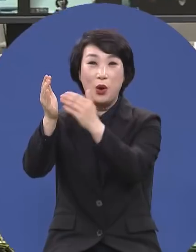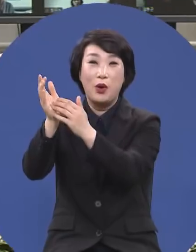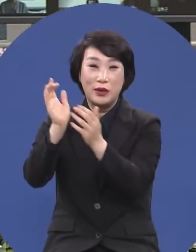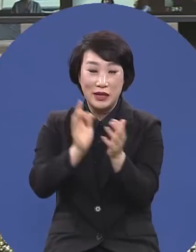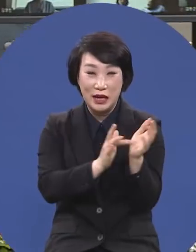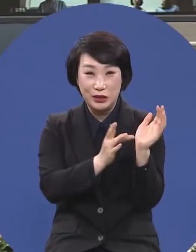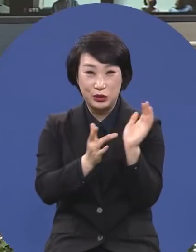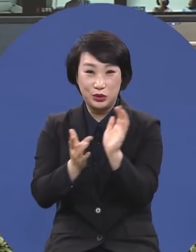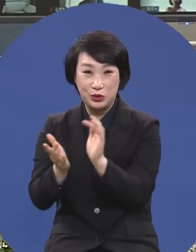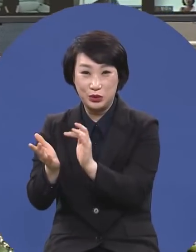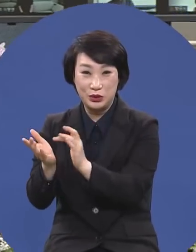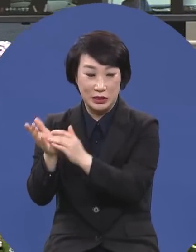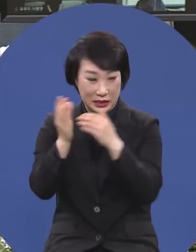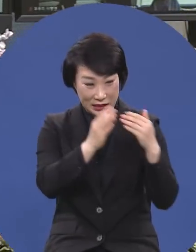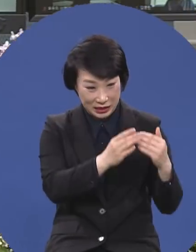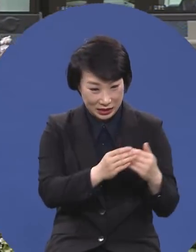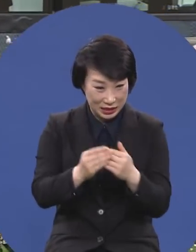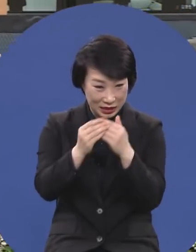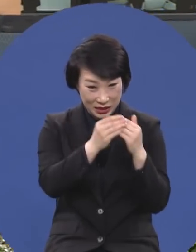다가도록 예수